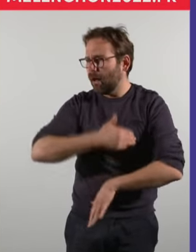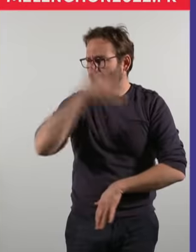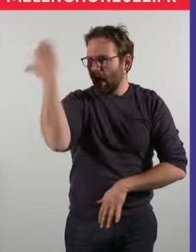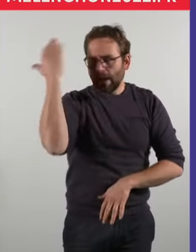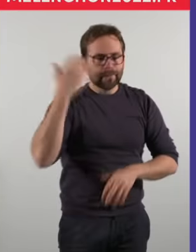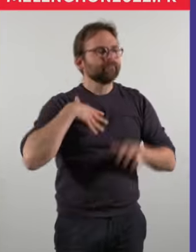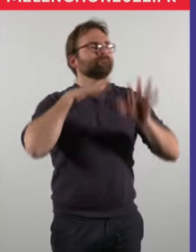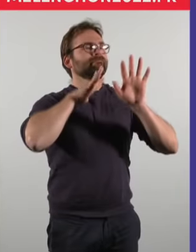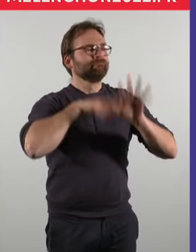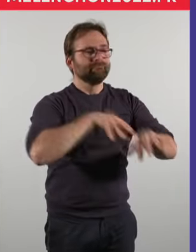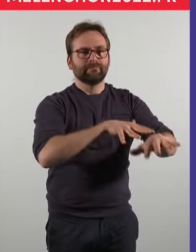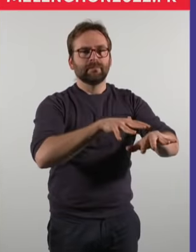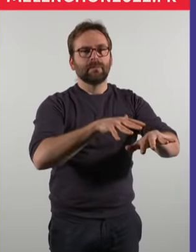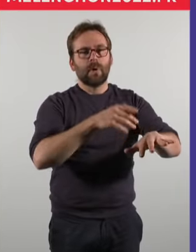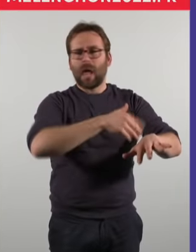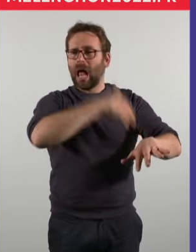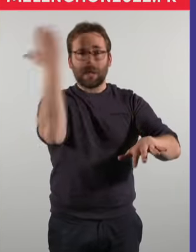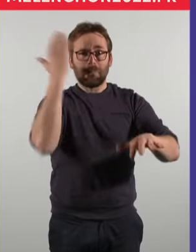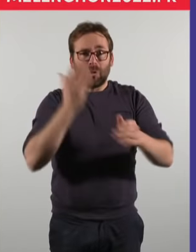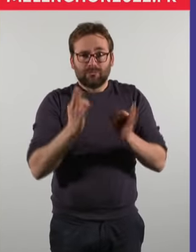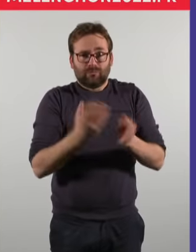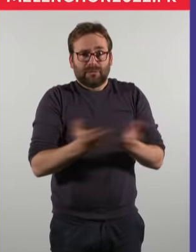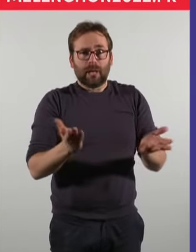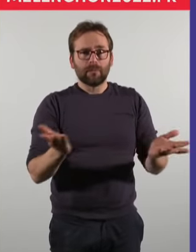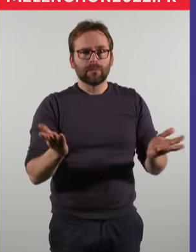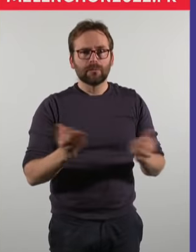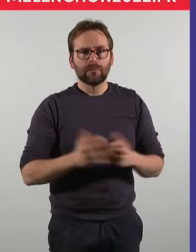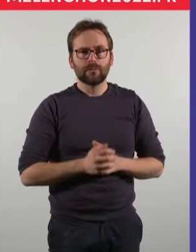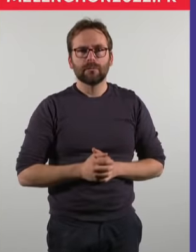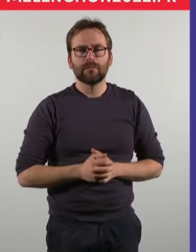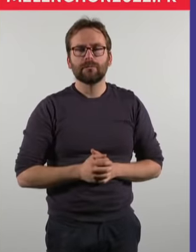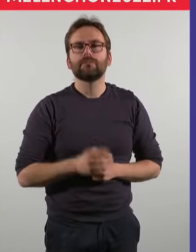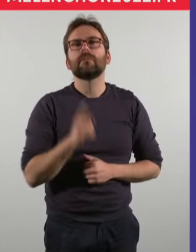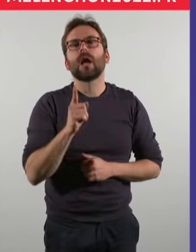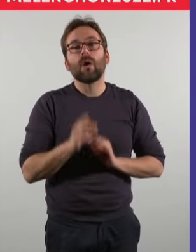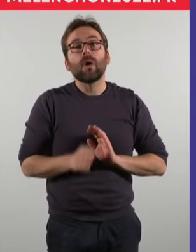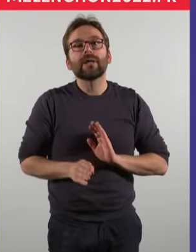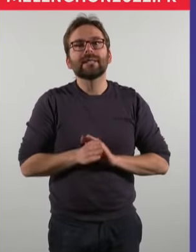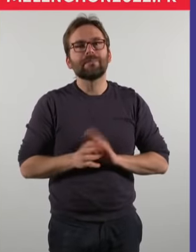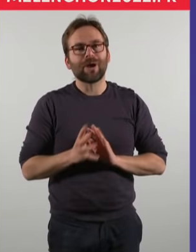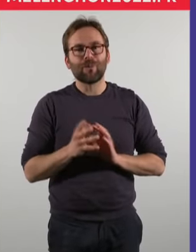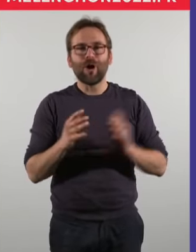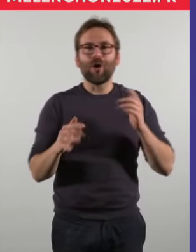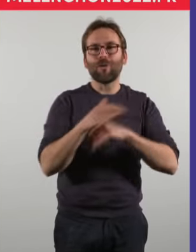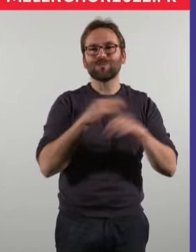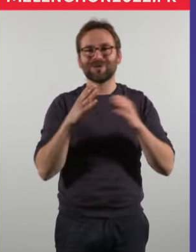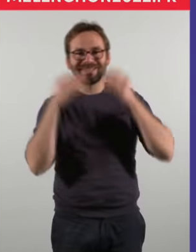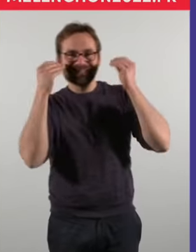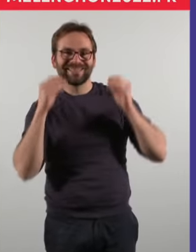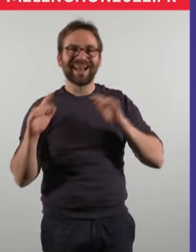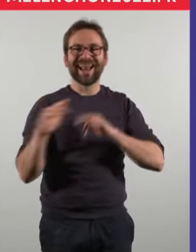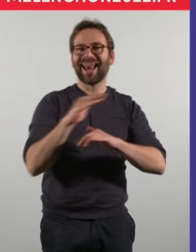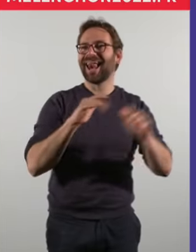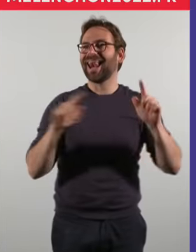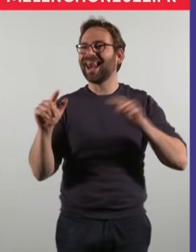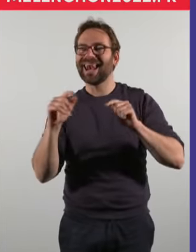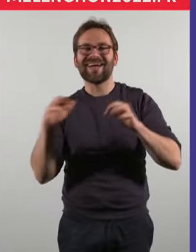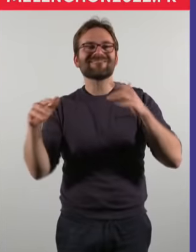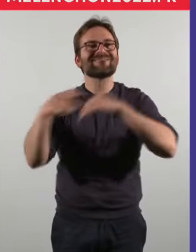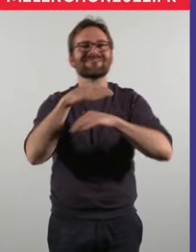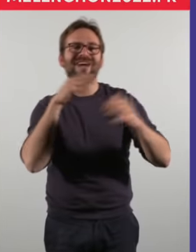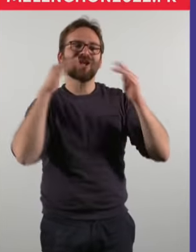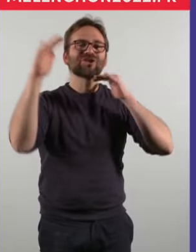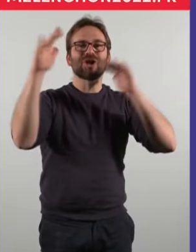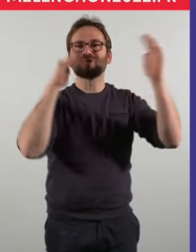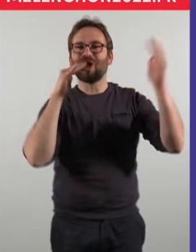ras-le-bol, tout simplement. Au début, il y avait une bonne ambiance. Il y avait du monde. Ça chantait